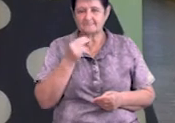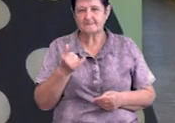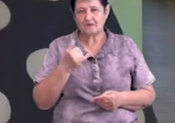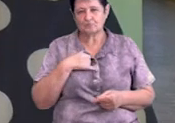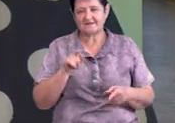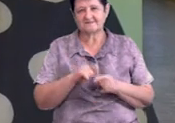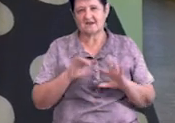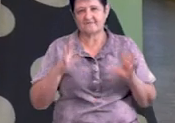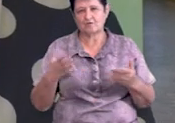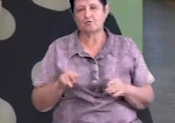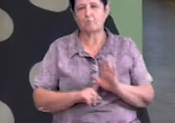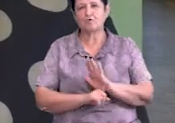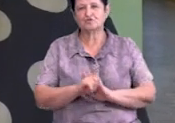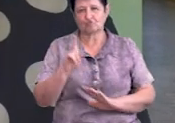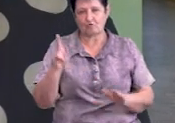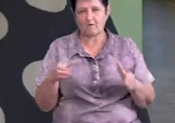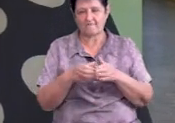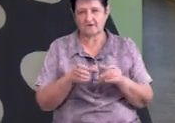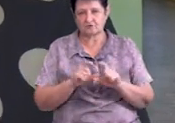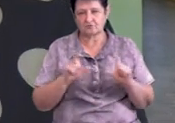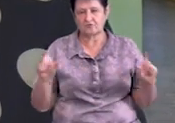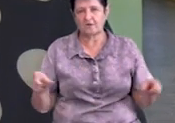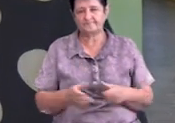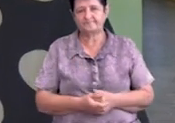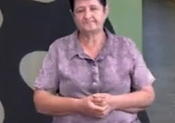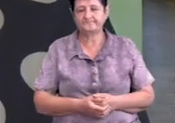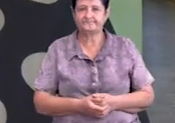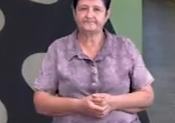що початкова ланка не